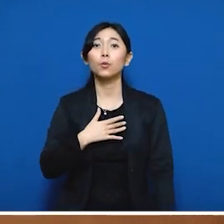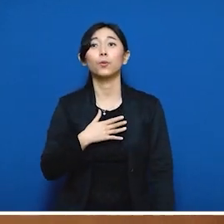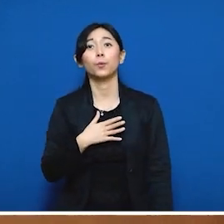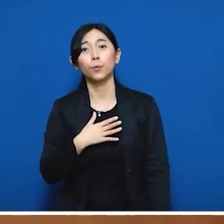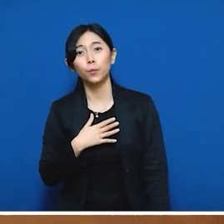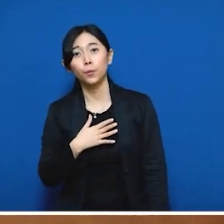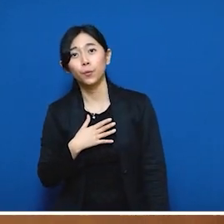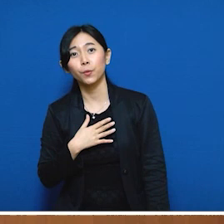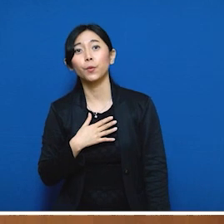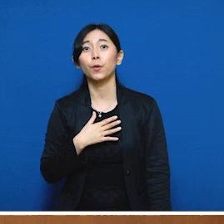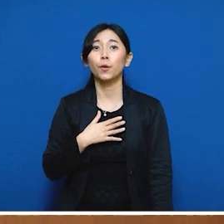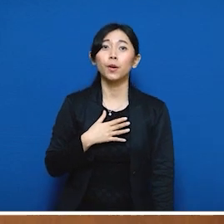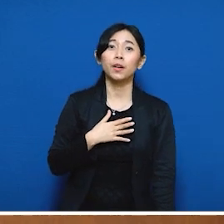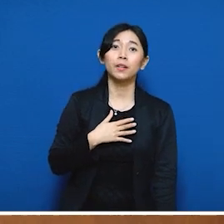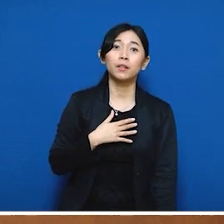kepadaku.